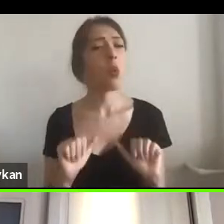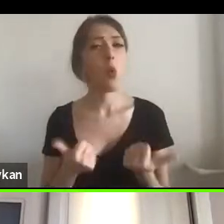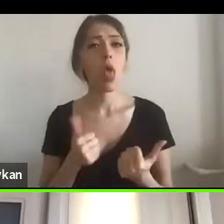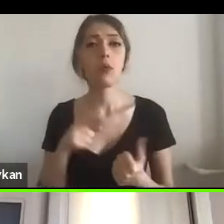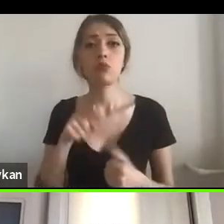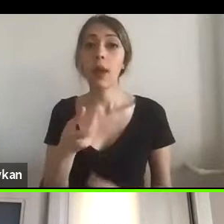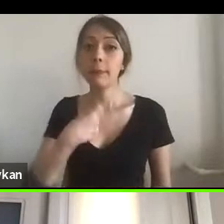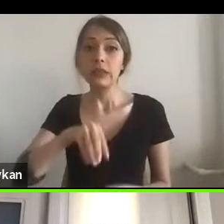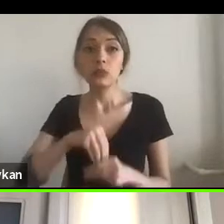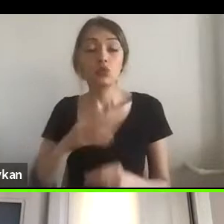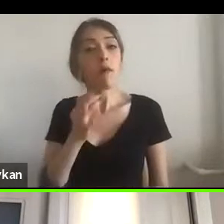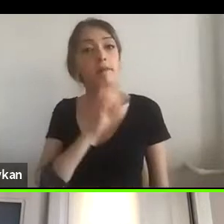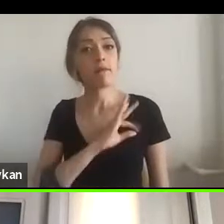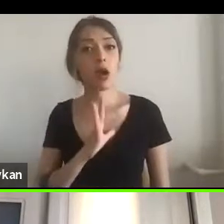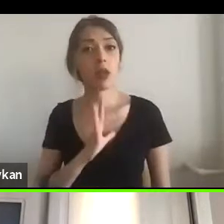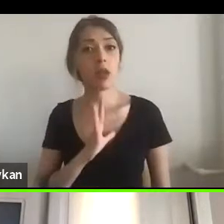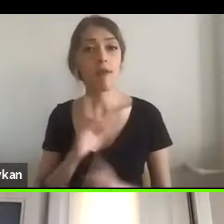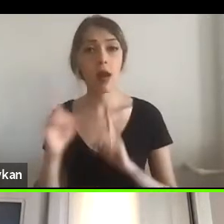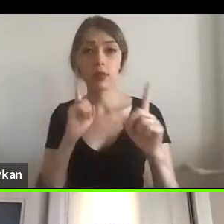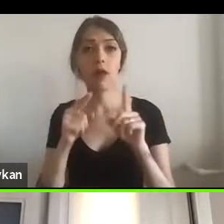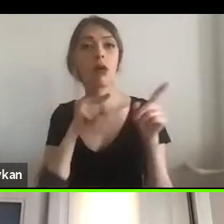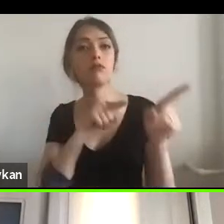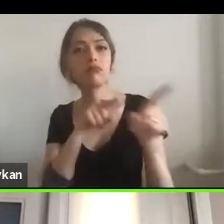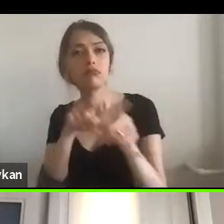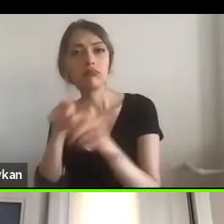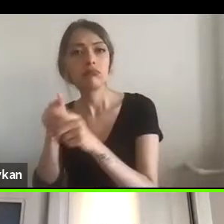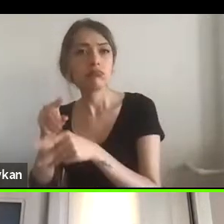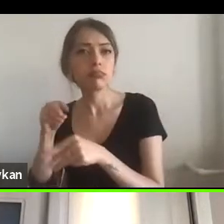çok faydalanıyoruz zaten davaların takibinde,